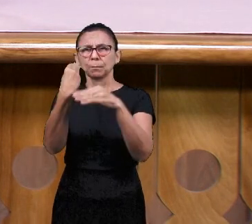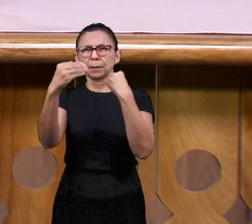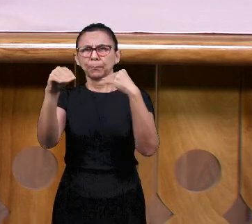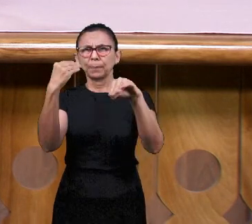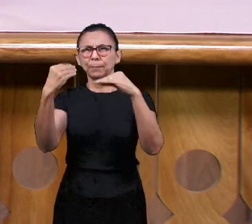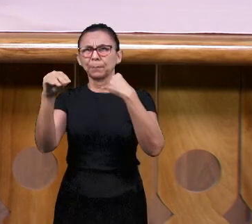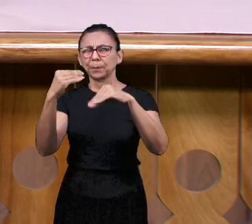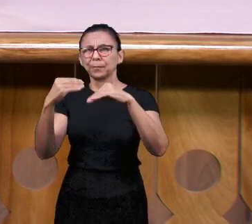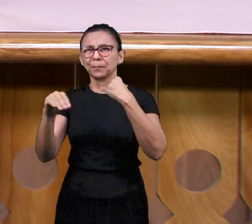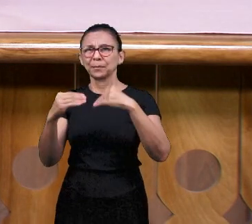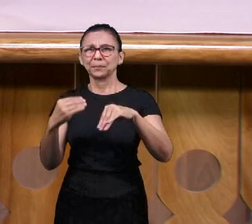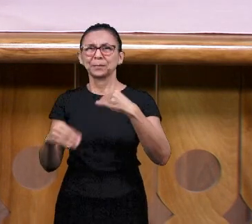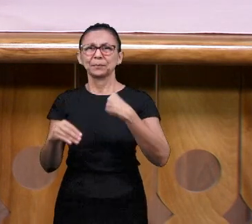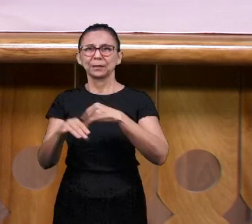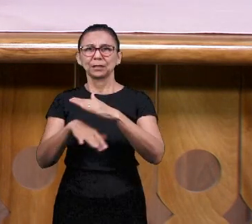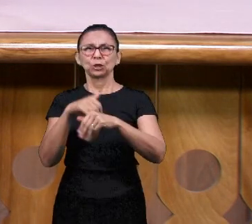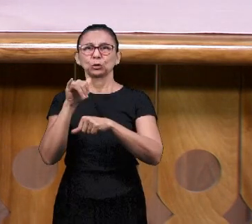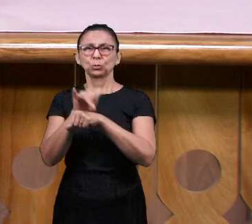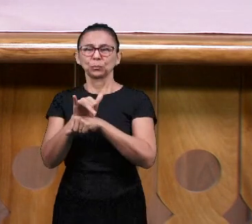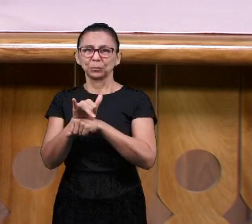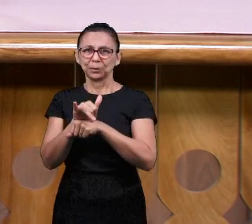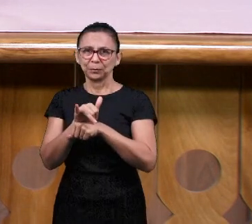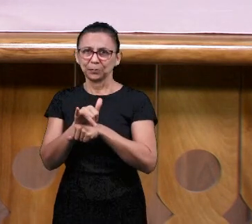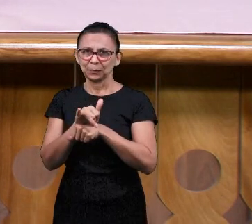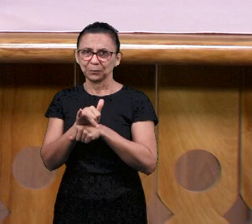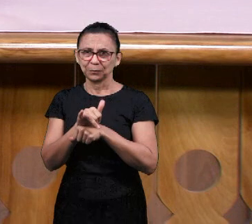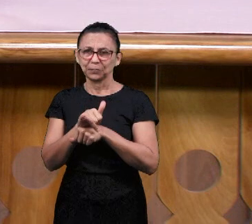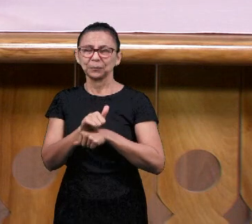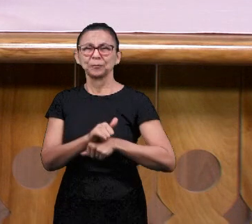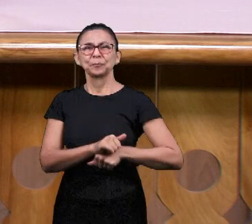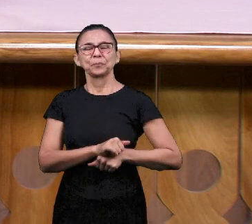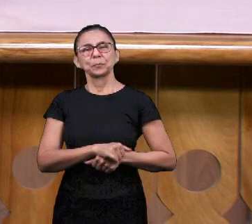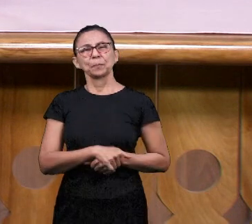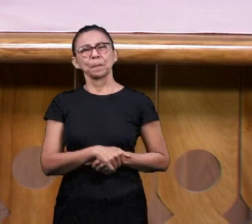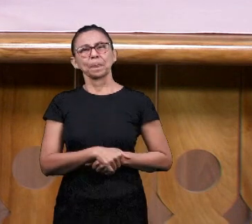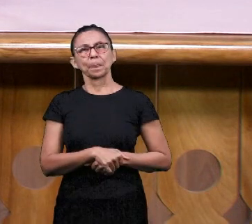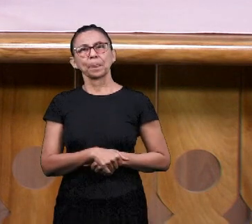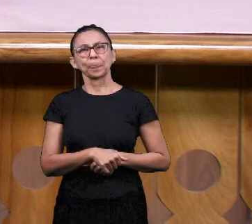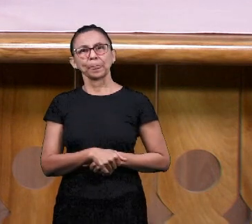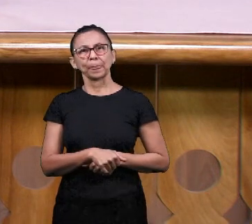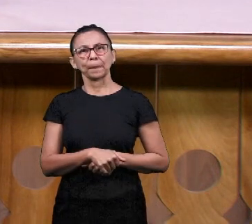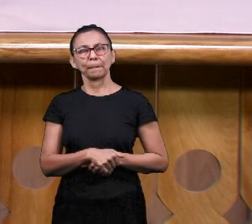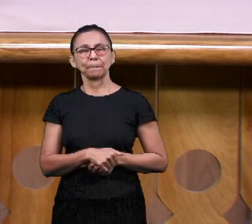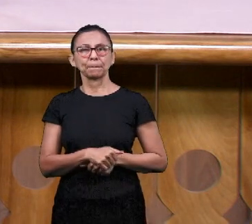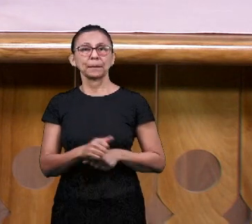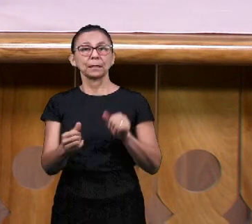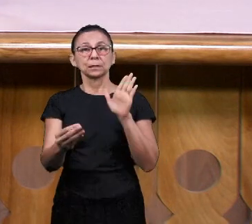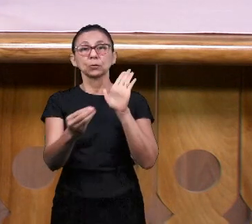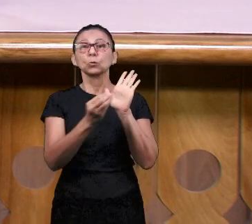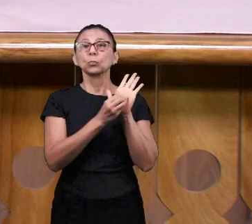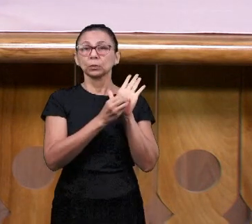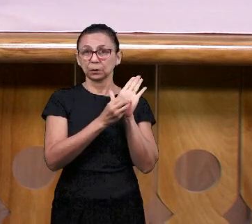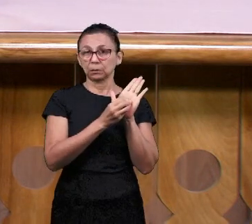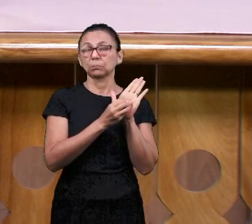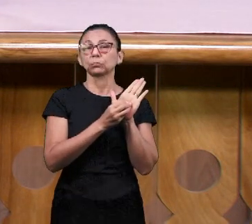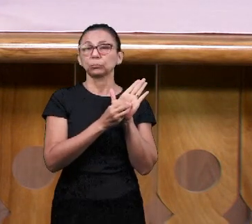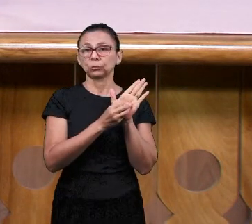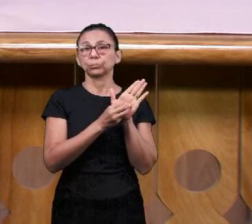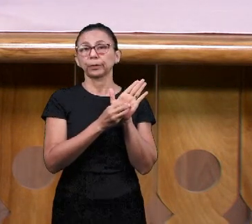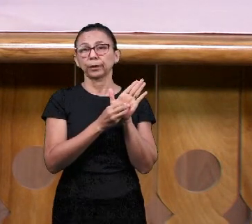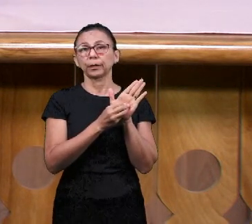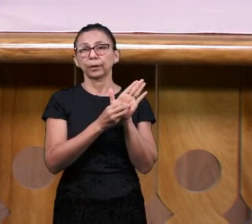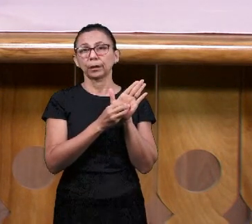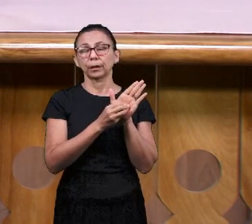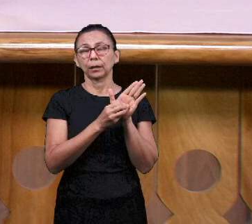notre canal YouTube. Et la plus grande partie de ce contenu, la majorité de ce contenu,